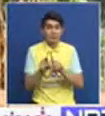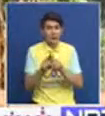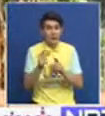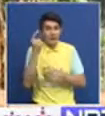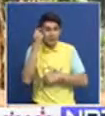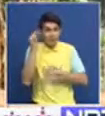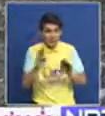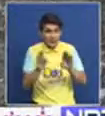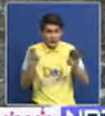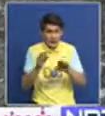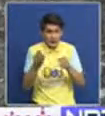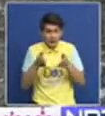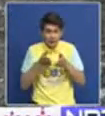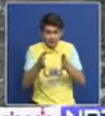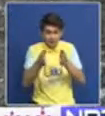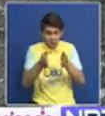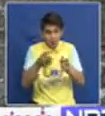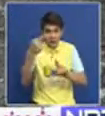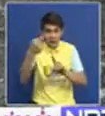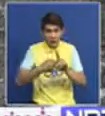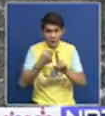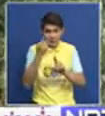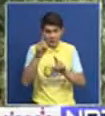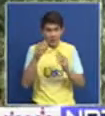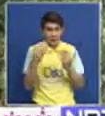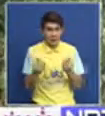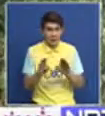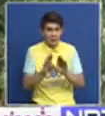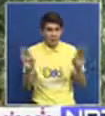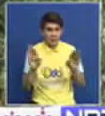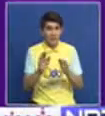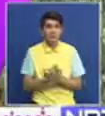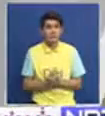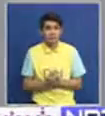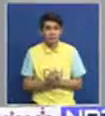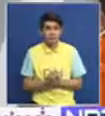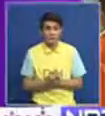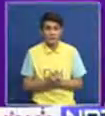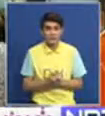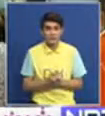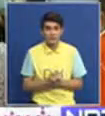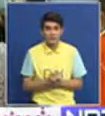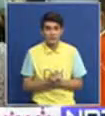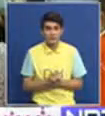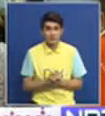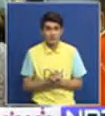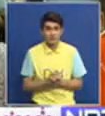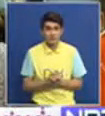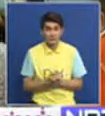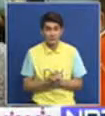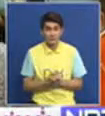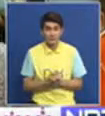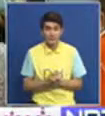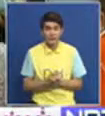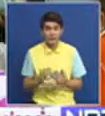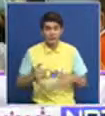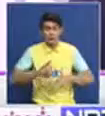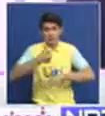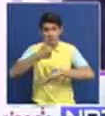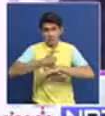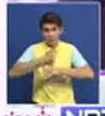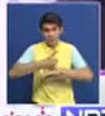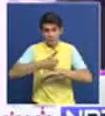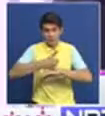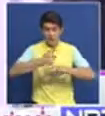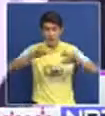าดว่าจะเปิดใช้เส้นทางลัดภายในเดือนพฤศจิกายนนี้นายสมพงษ์จิตประดับผู้อำนวยการ